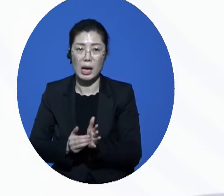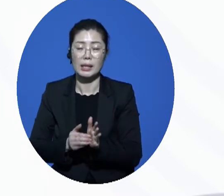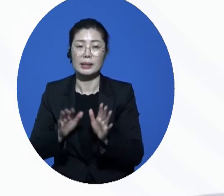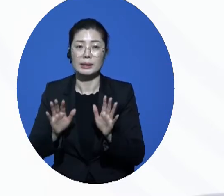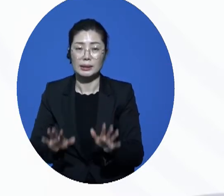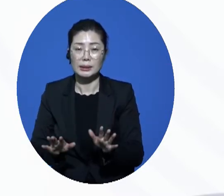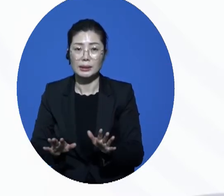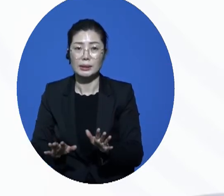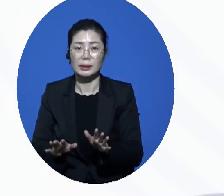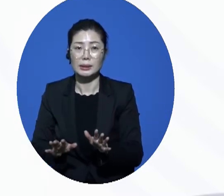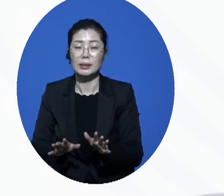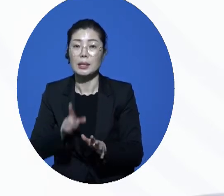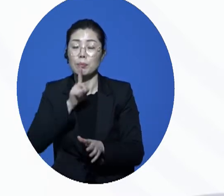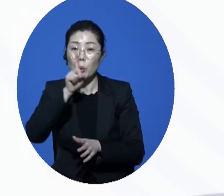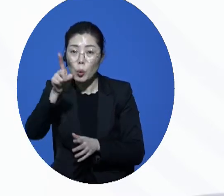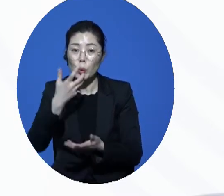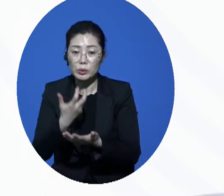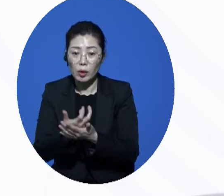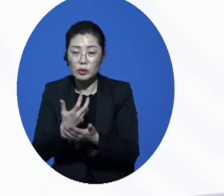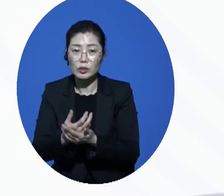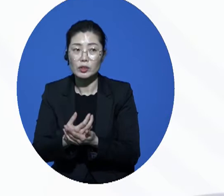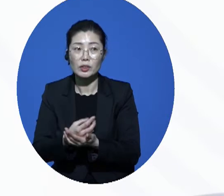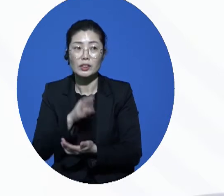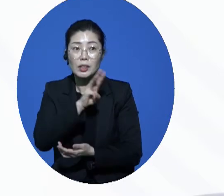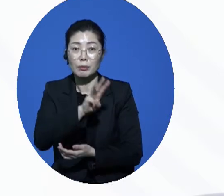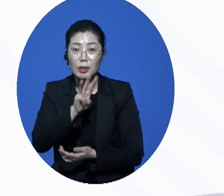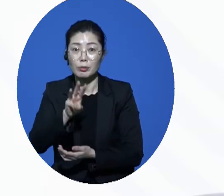해당 모니터의 결과 보고서는